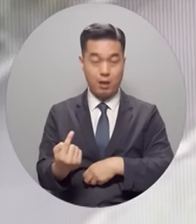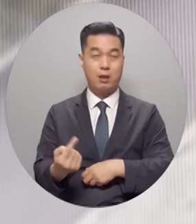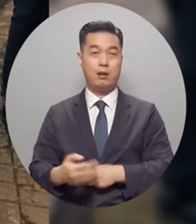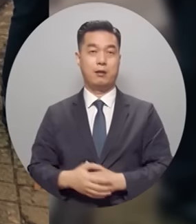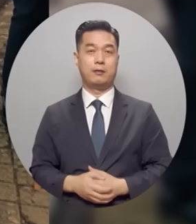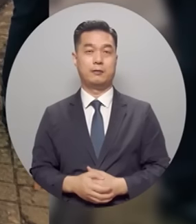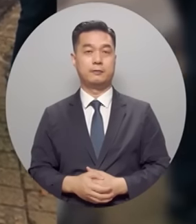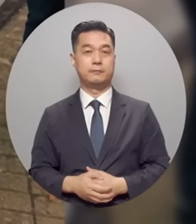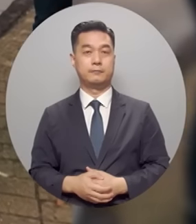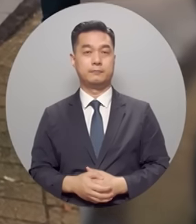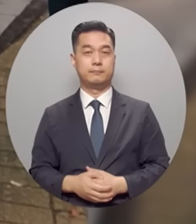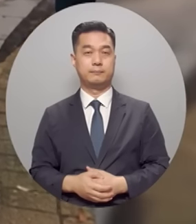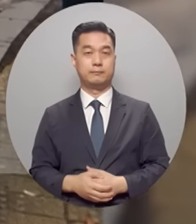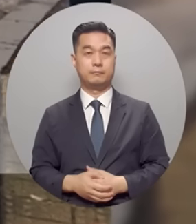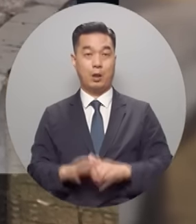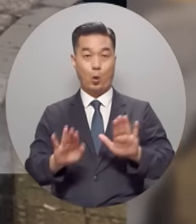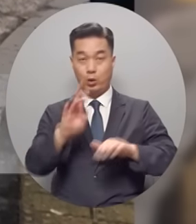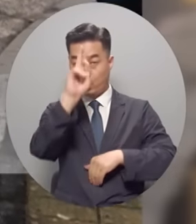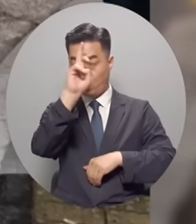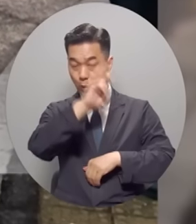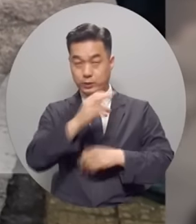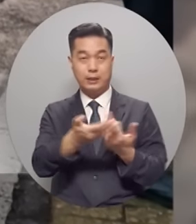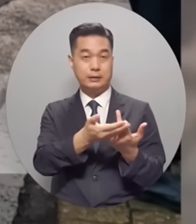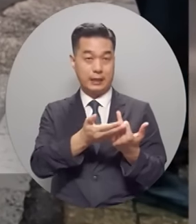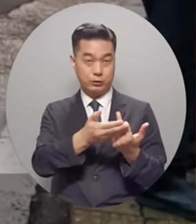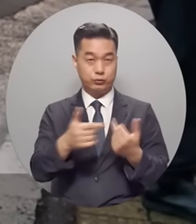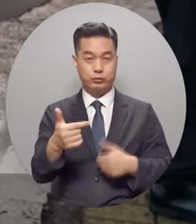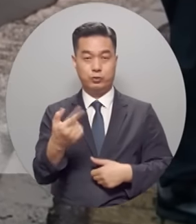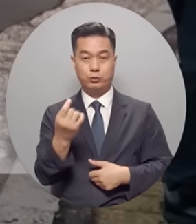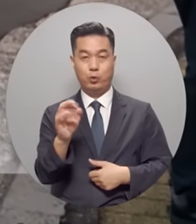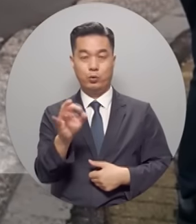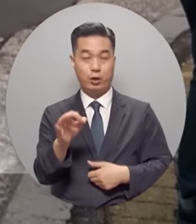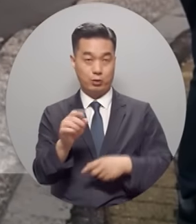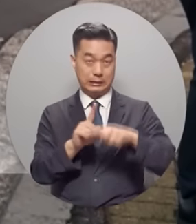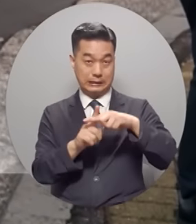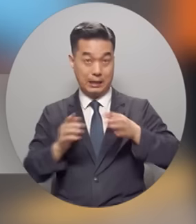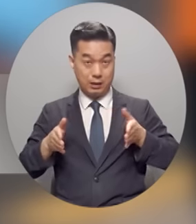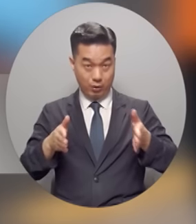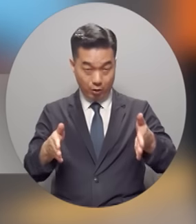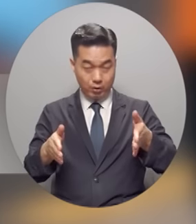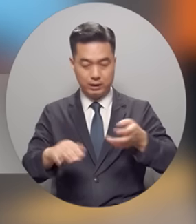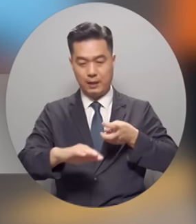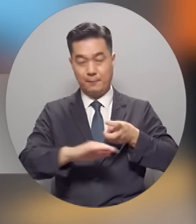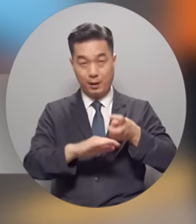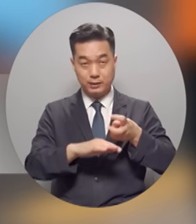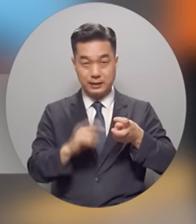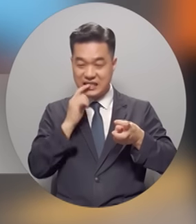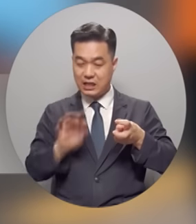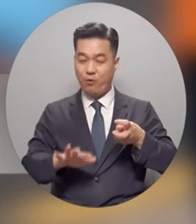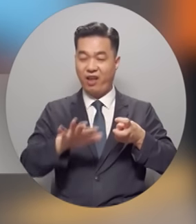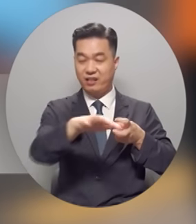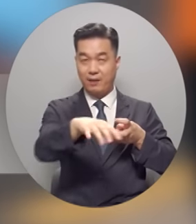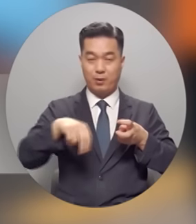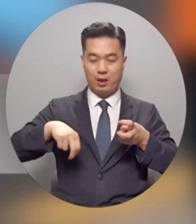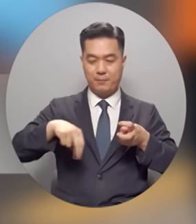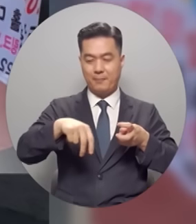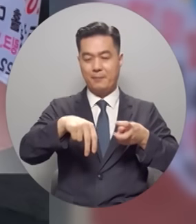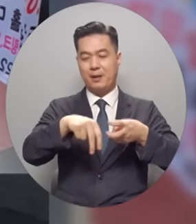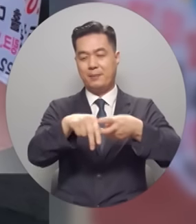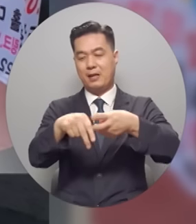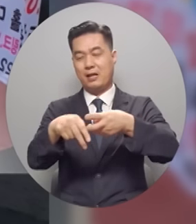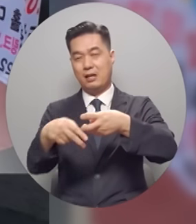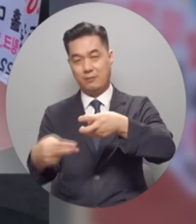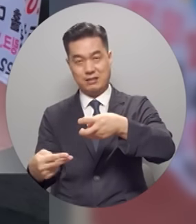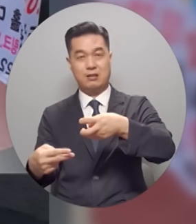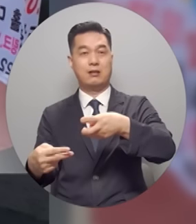도착합니다. 오늘 오전 제주시 노영동의 한 사거리에서 시내 버스가 횡단보도를 건너던 60대 여성을